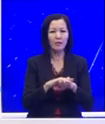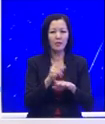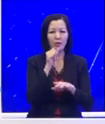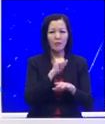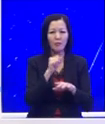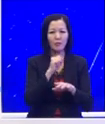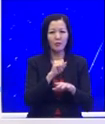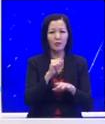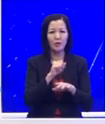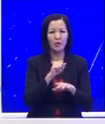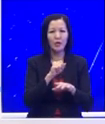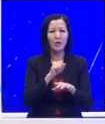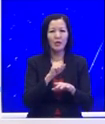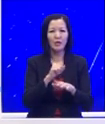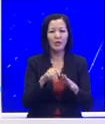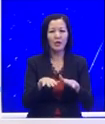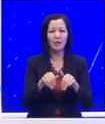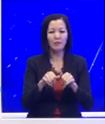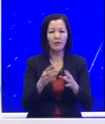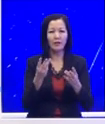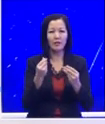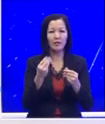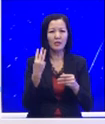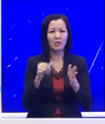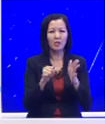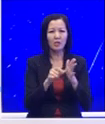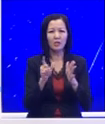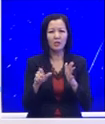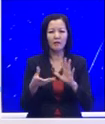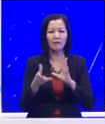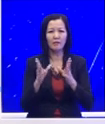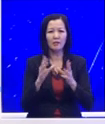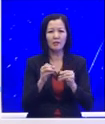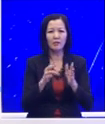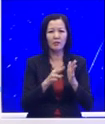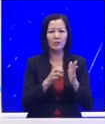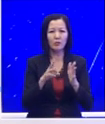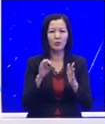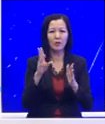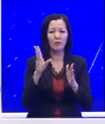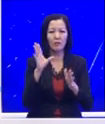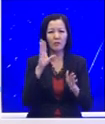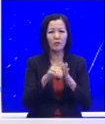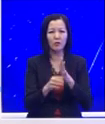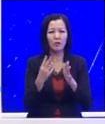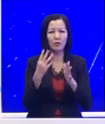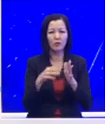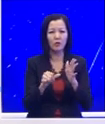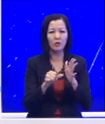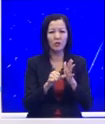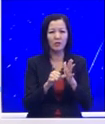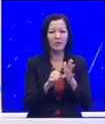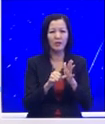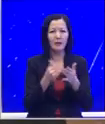растрату чужого имущества и отмывание денег судят еще 36 человек. Всего в деле 700 томов, включая 46 эпизодов.